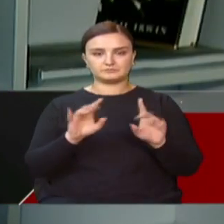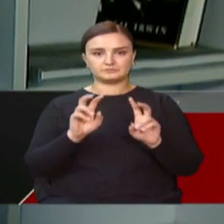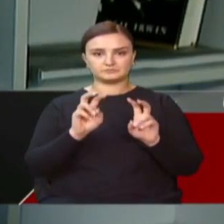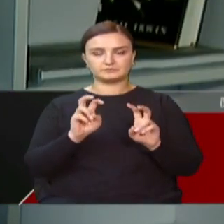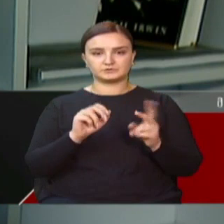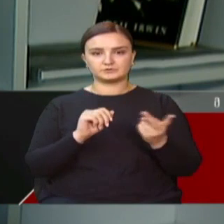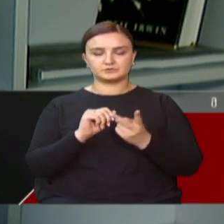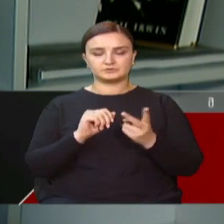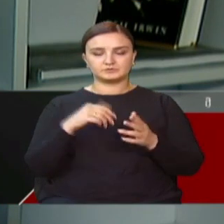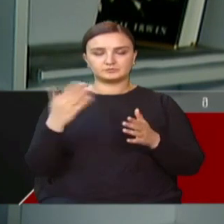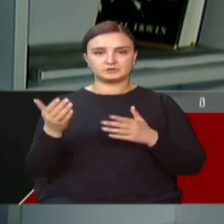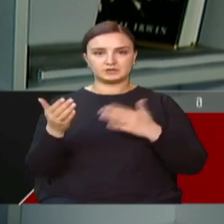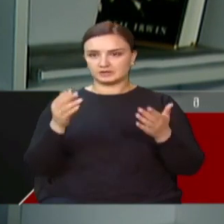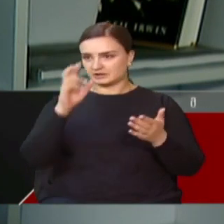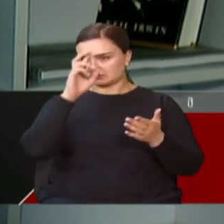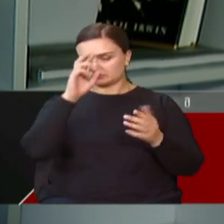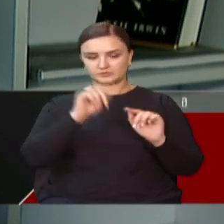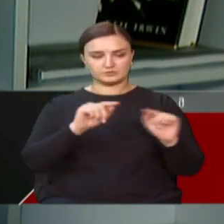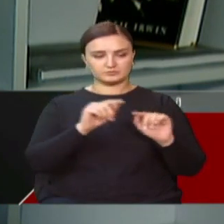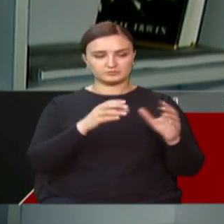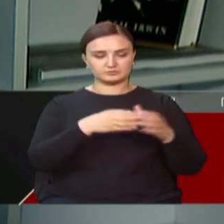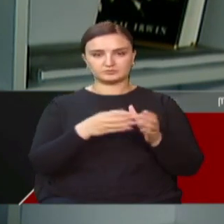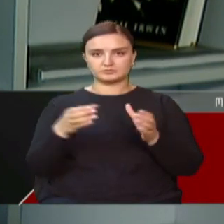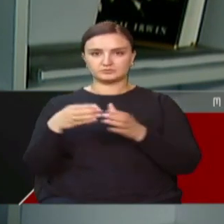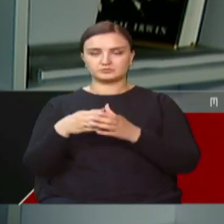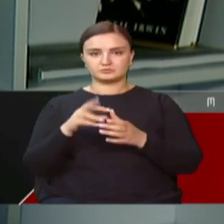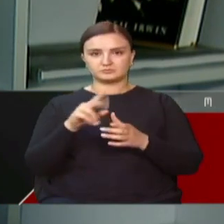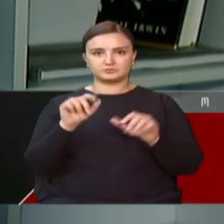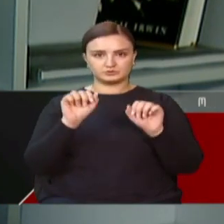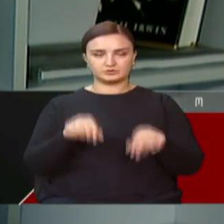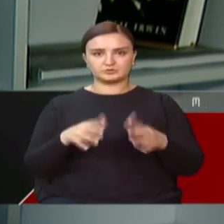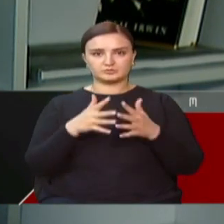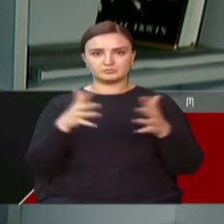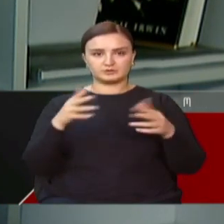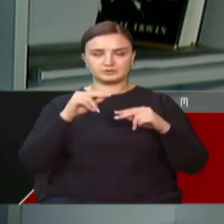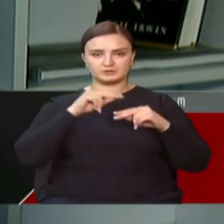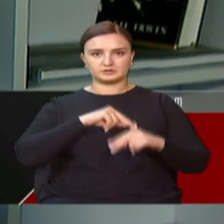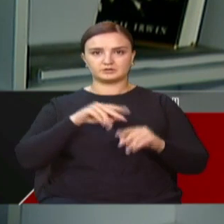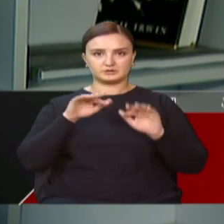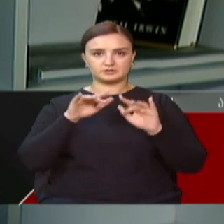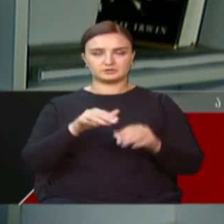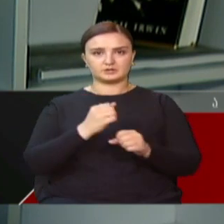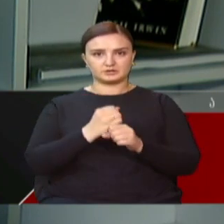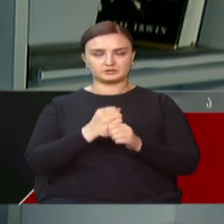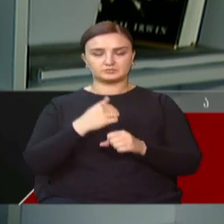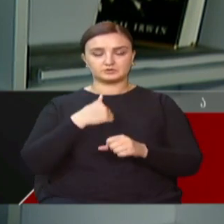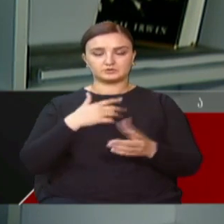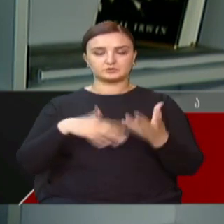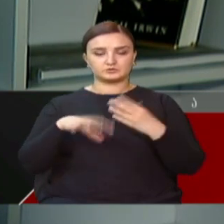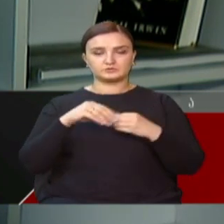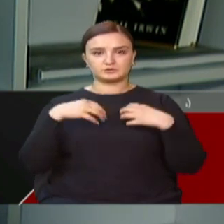ორივე მხარეს, ხელისუფლებასაც და ოპოზიციის ნაწილსაც შეეძლო ბევრად მეტი გაეკეთებინა ამ პროცესში. ჩვენ და